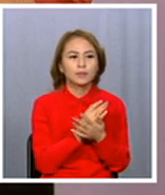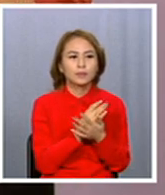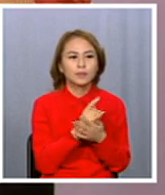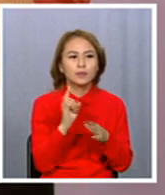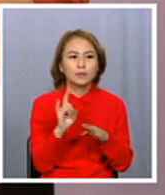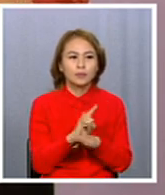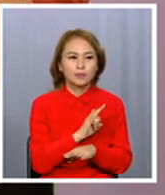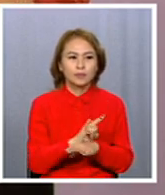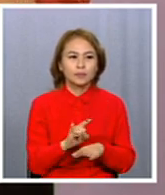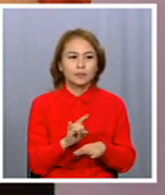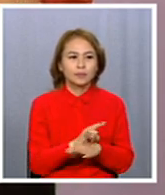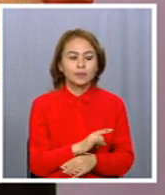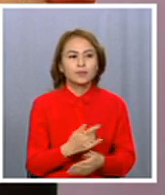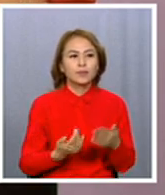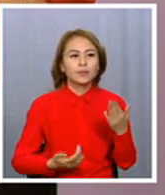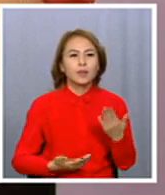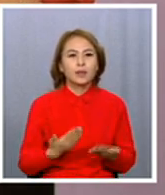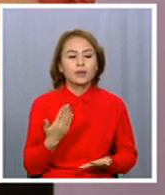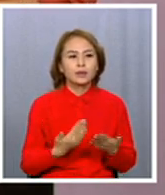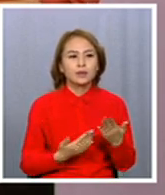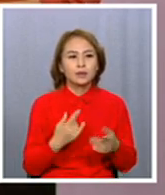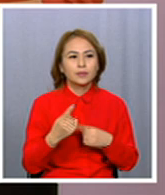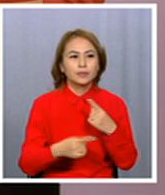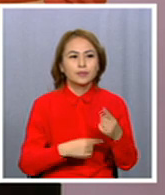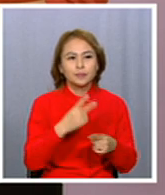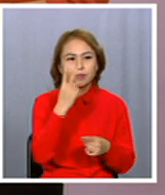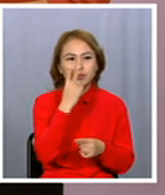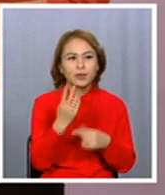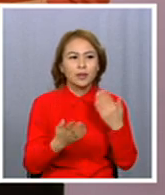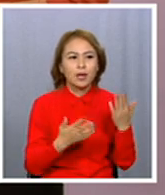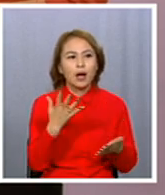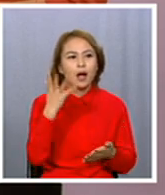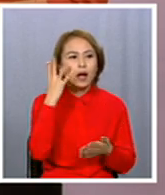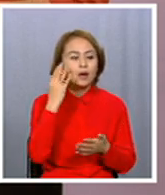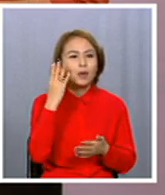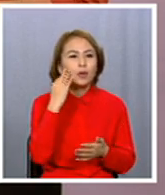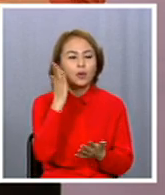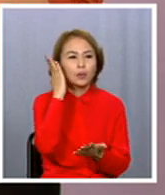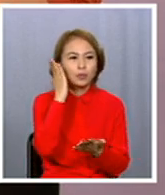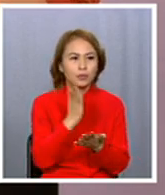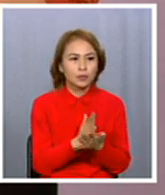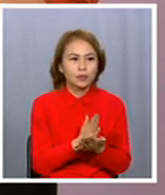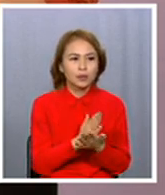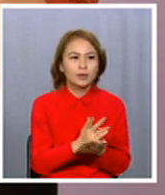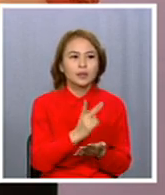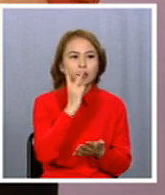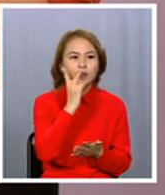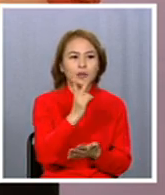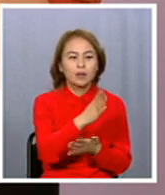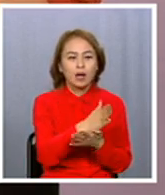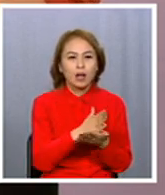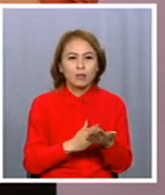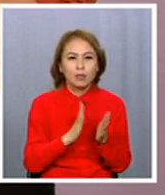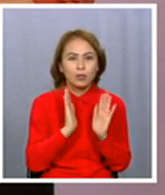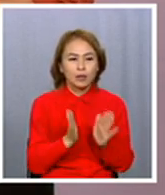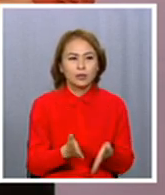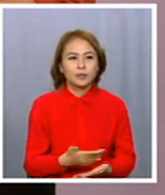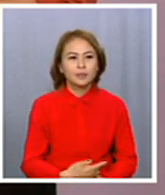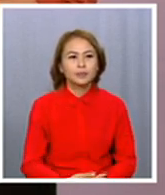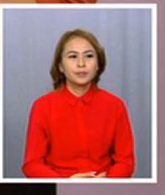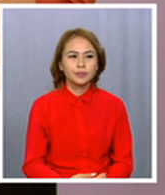жалған. Келесі мәліметке назар аударайық. Егер алманы қақ бөлсе, 2 жарты алма